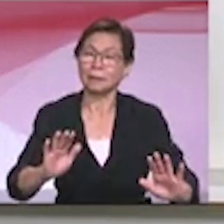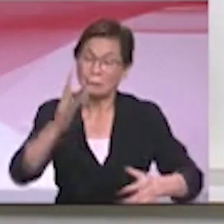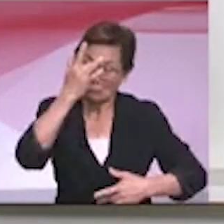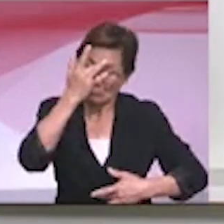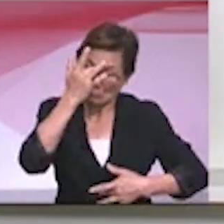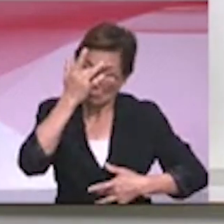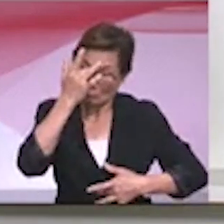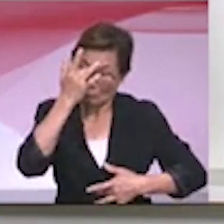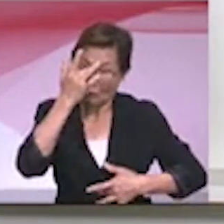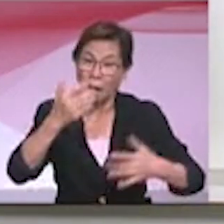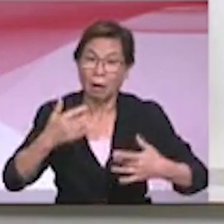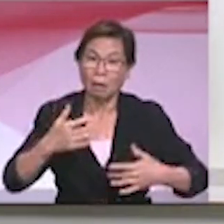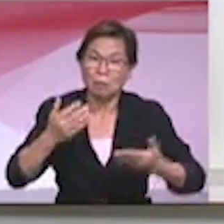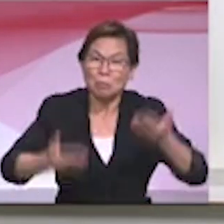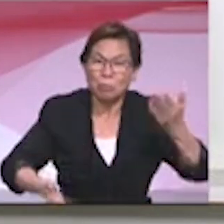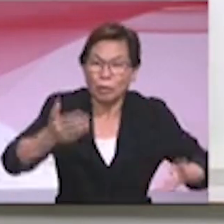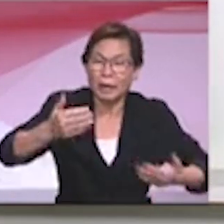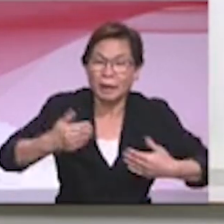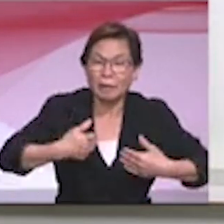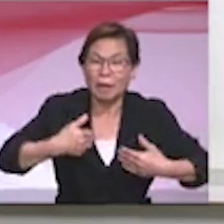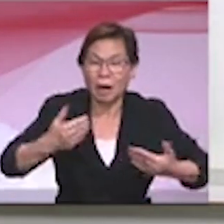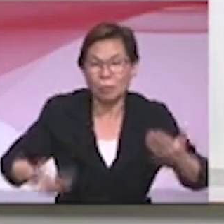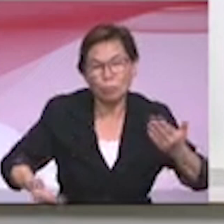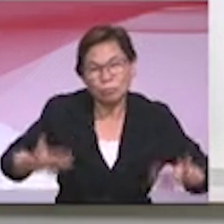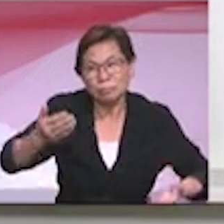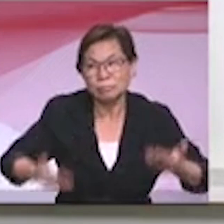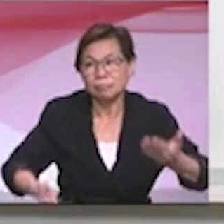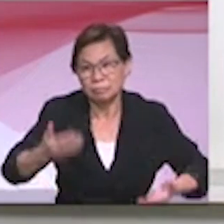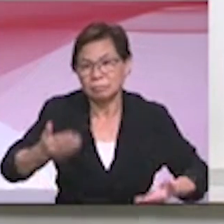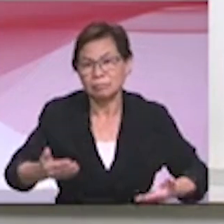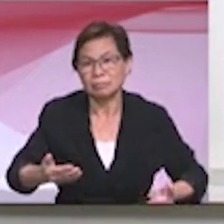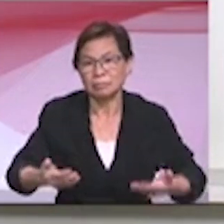kalau bergejala, ada itu mungkin ada kemungkinan.